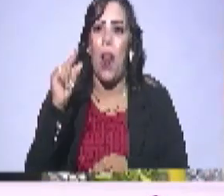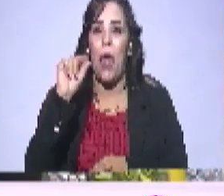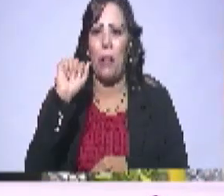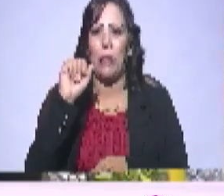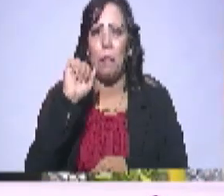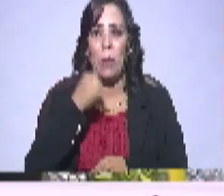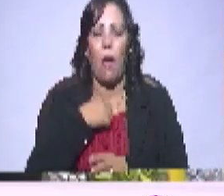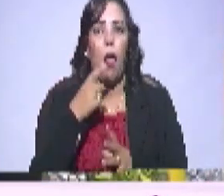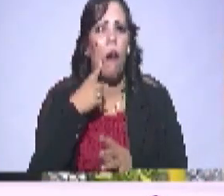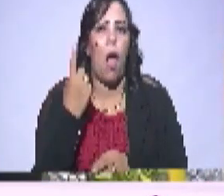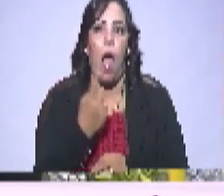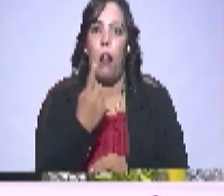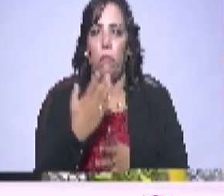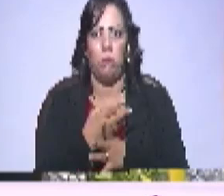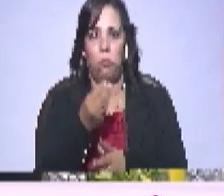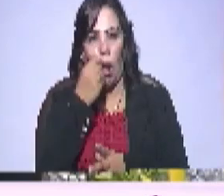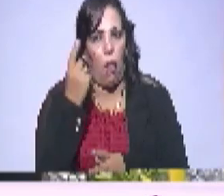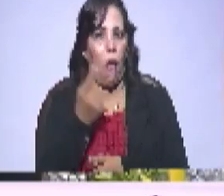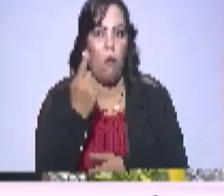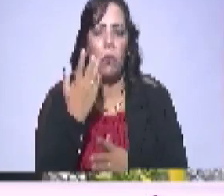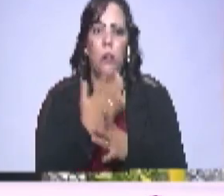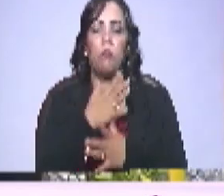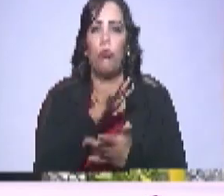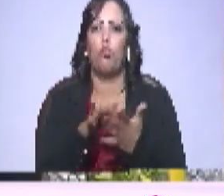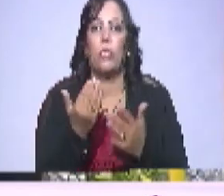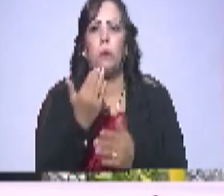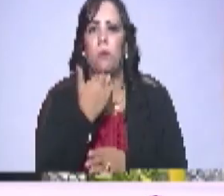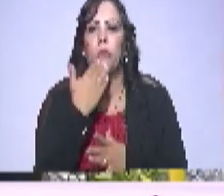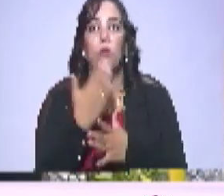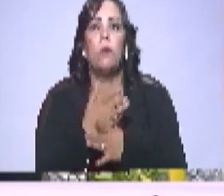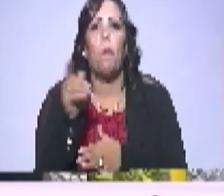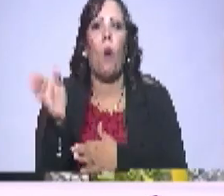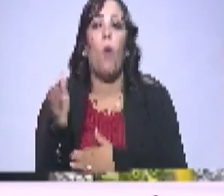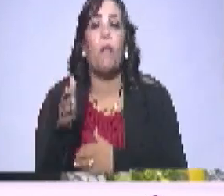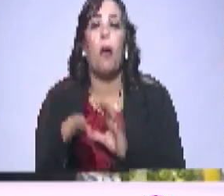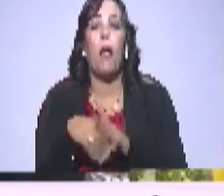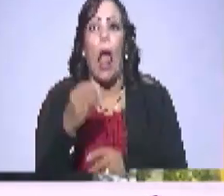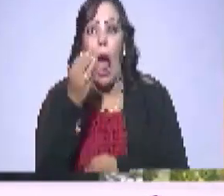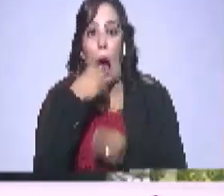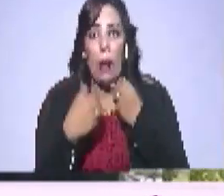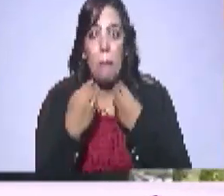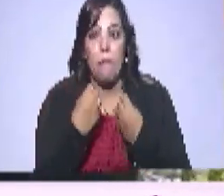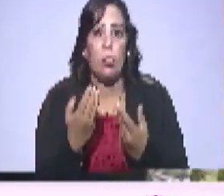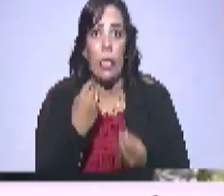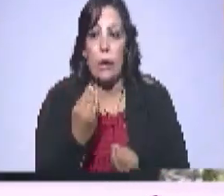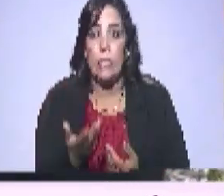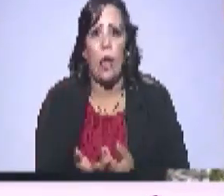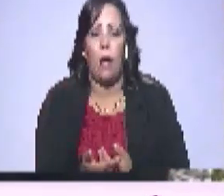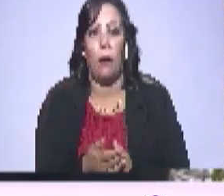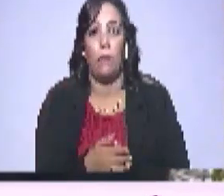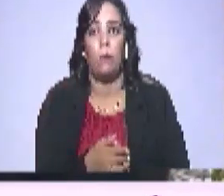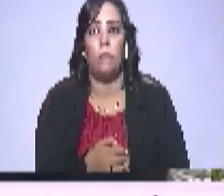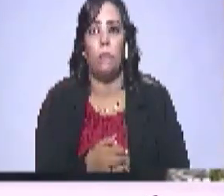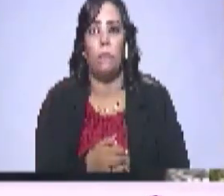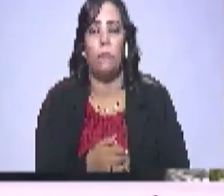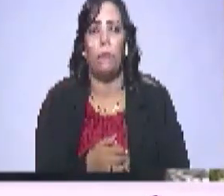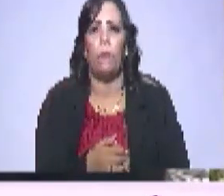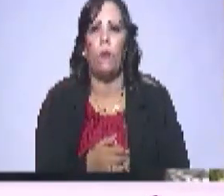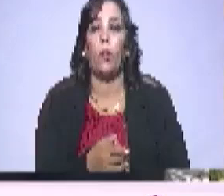لكن اه طبعا حلال وبيتاكل وكل حاجه ومفيش اي مشكله، لانه اصلا لسه ما اكلش دم يعني، هو لسه ما اكلش. معلش ما